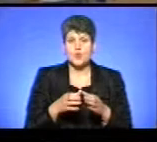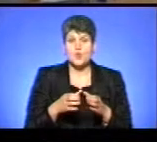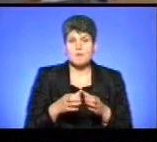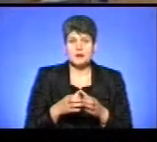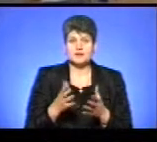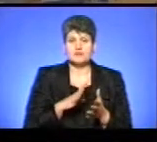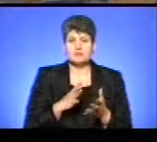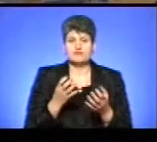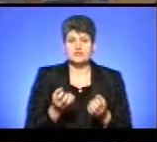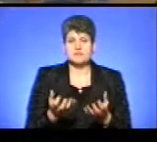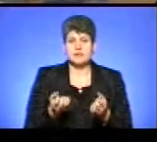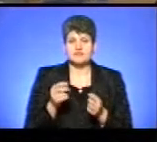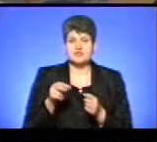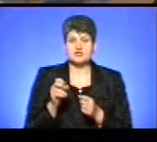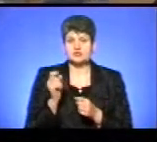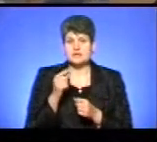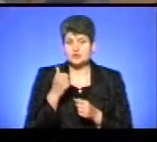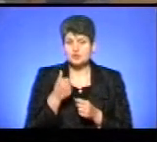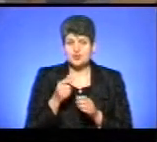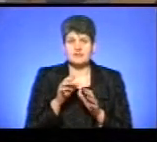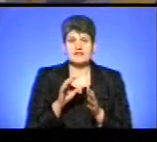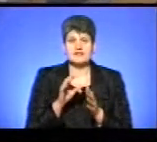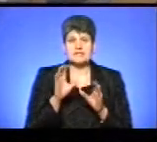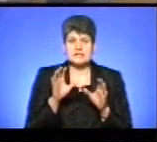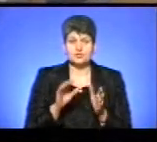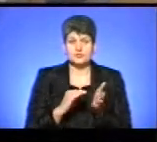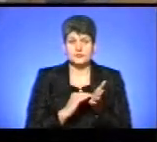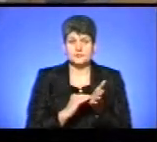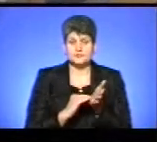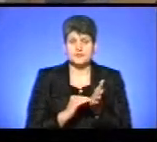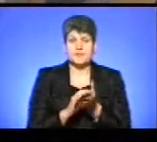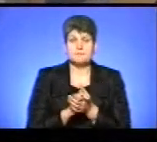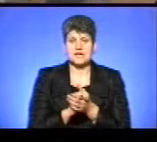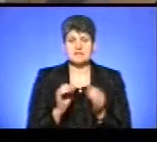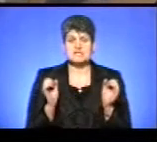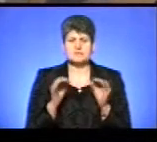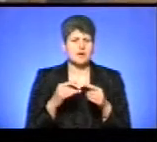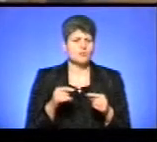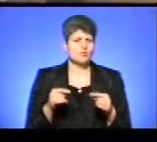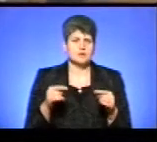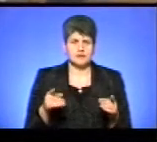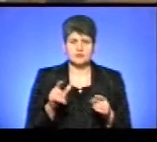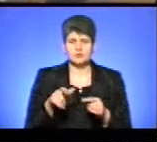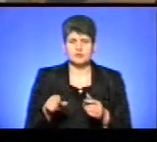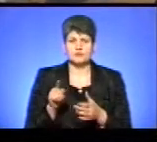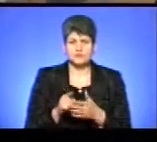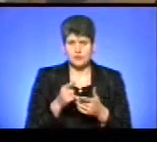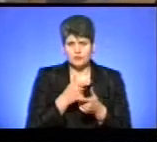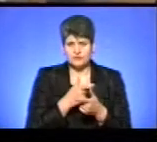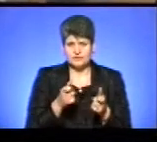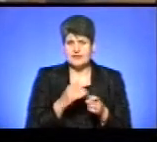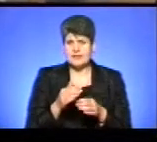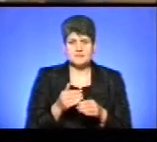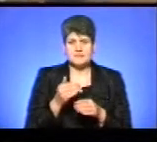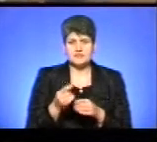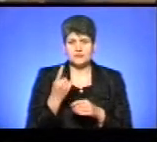який був ще прийнятий у 2011 році. В статуті чітко вказується, що про мирні зібрання будь-які мешканці повинні повідомляти не